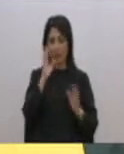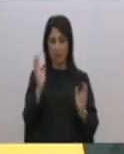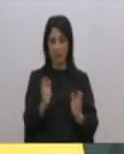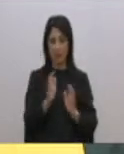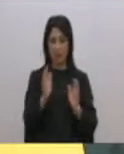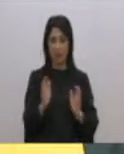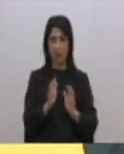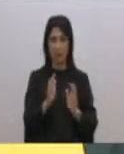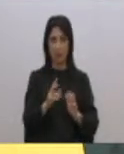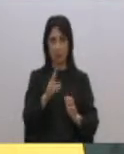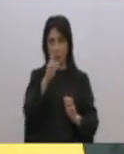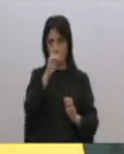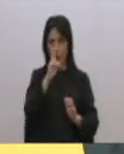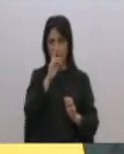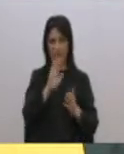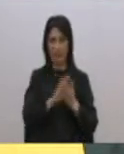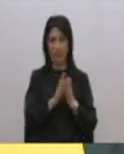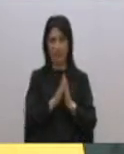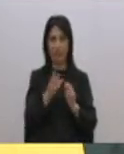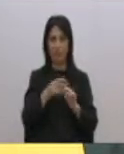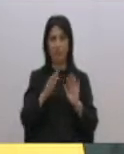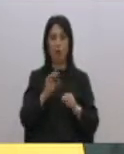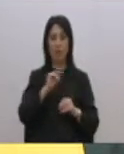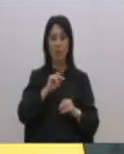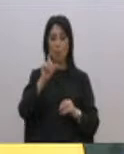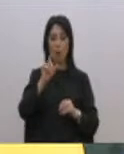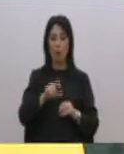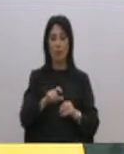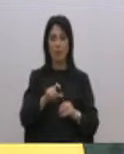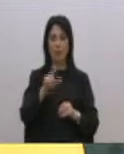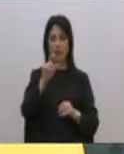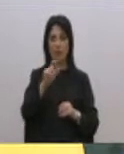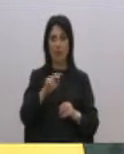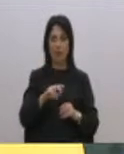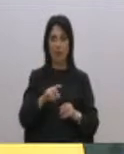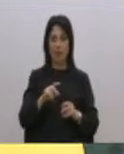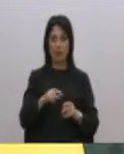შენარჩუნება 2 თვის ვადით იმ შემთხვევაში, როდესაც კონკრეტული კადრების